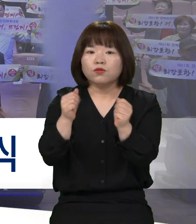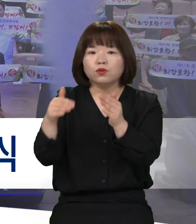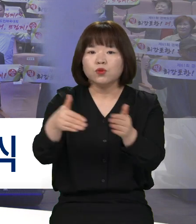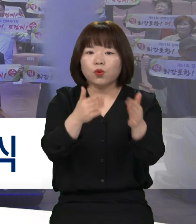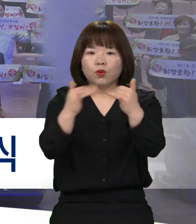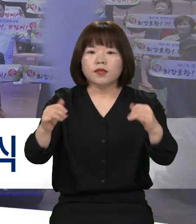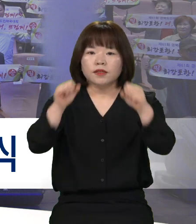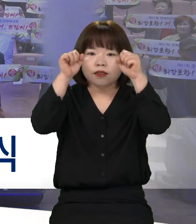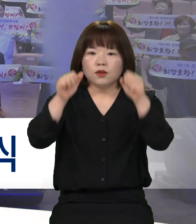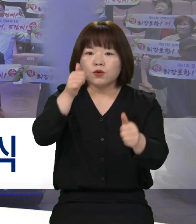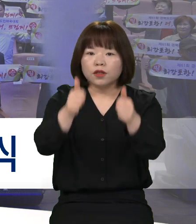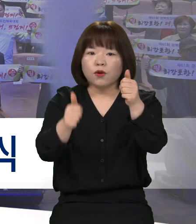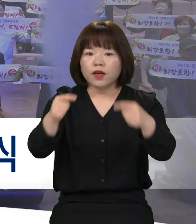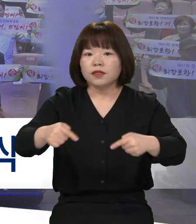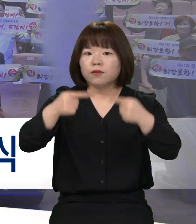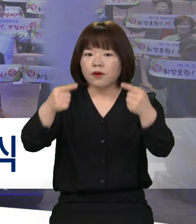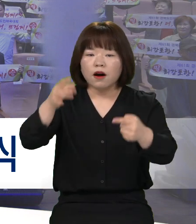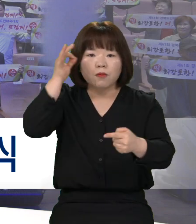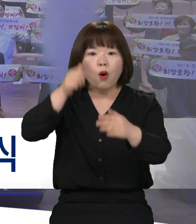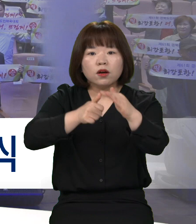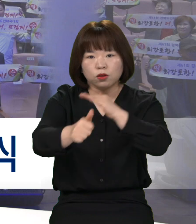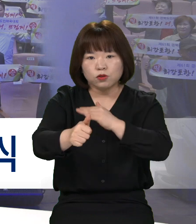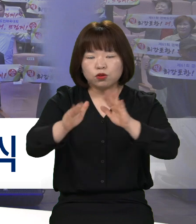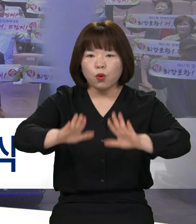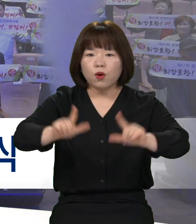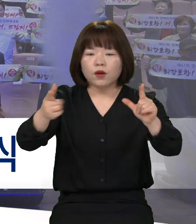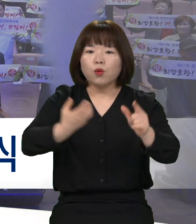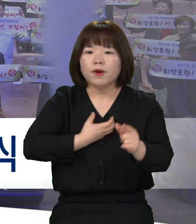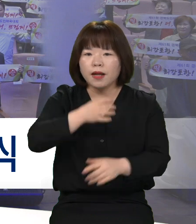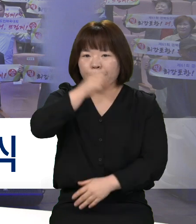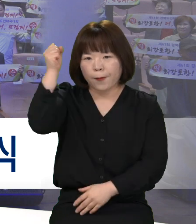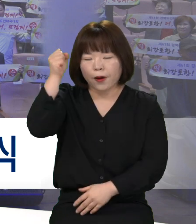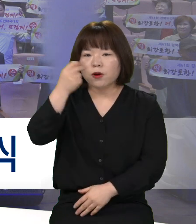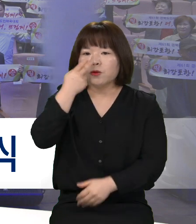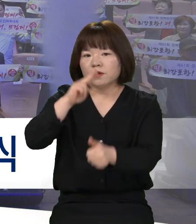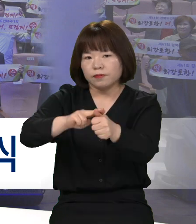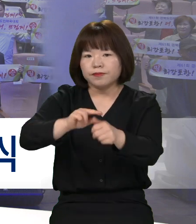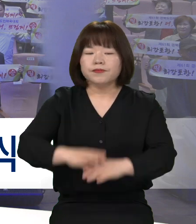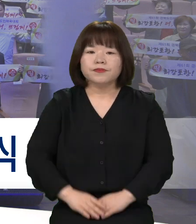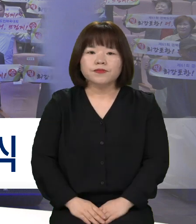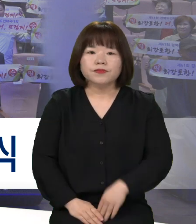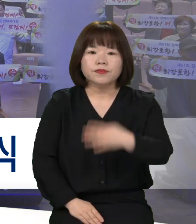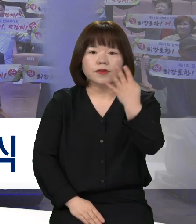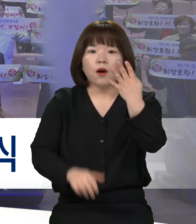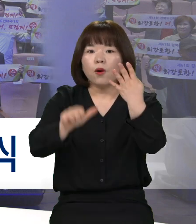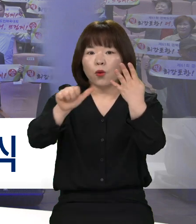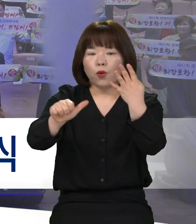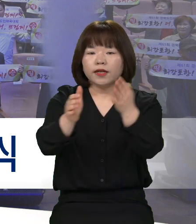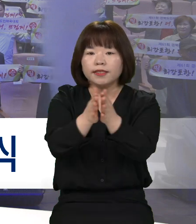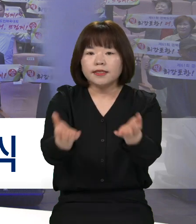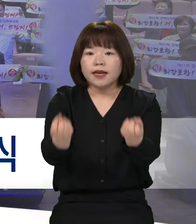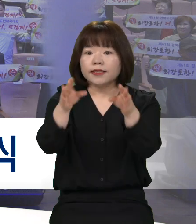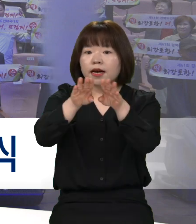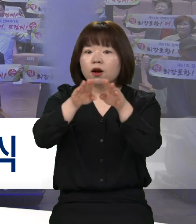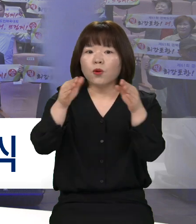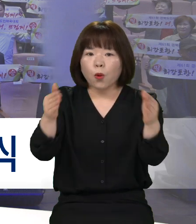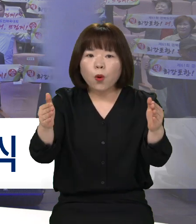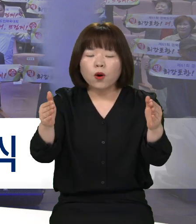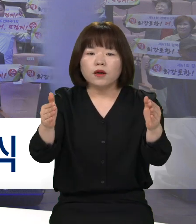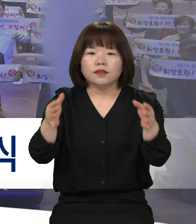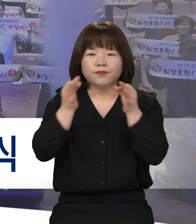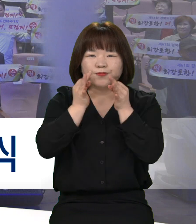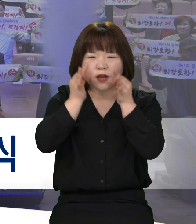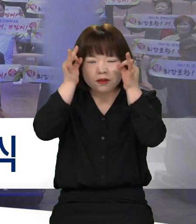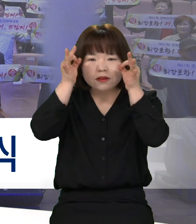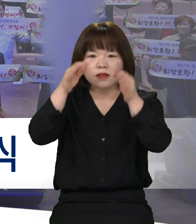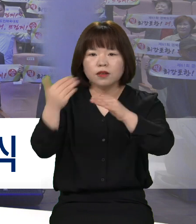경북도민체육대회에 출전하는 포항시 선수단이 올해도 매달 사냥에 나섭니다 지난 5일 출정식을 가진 포항시 선수단은